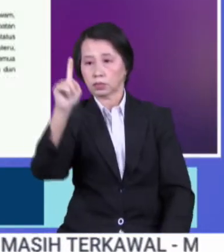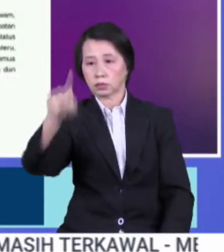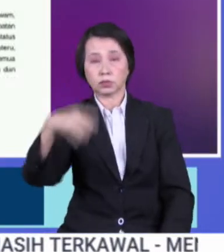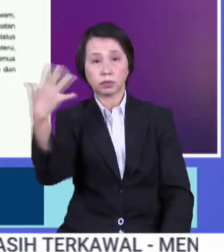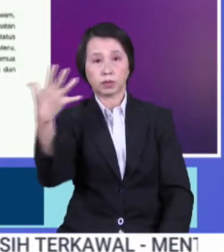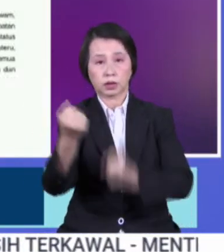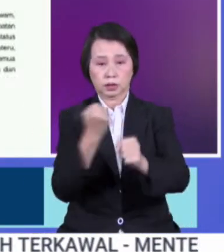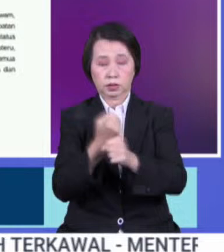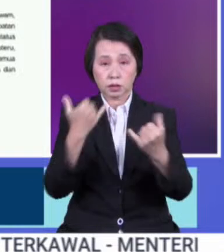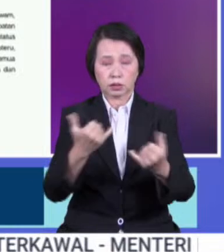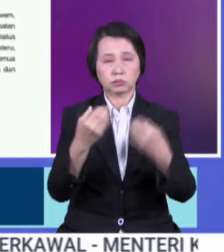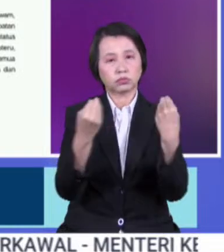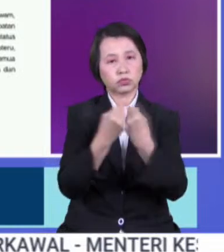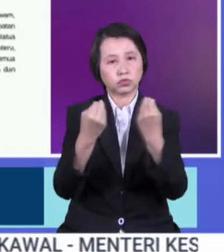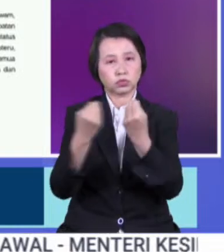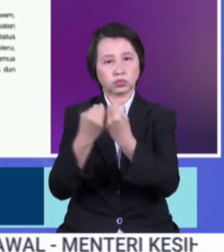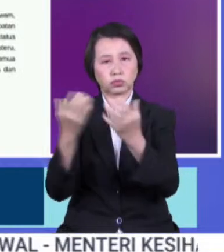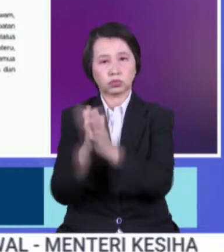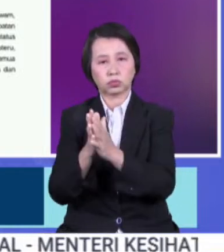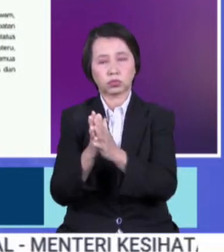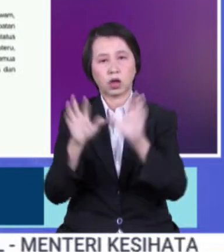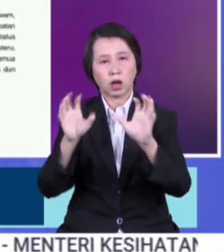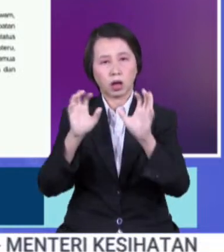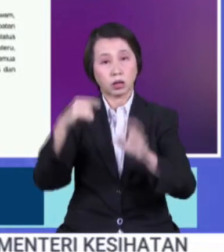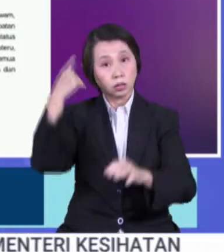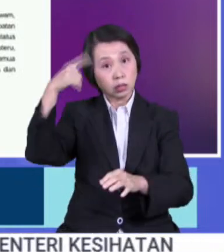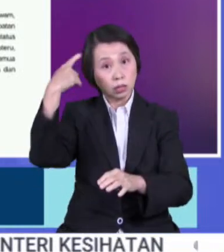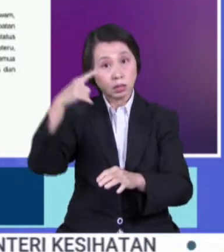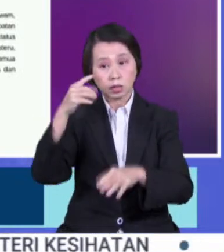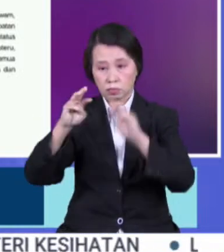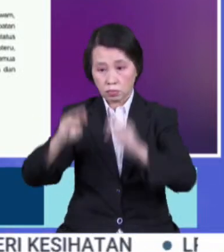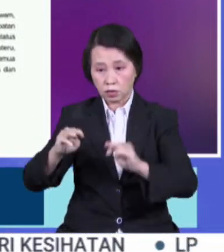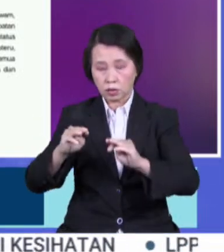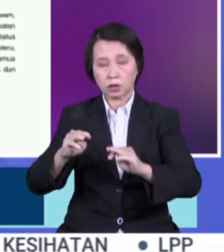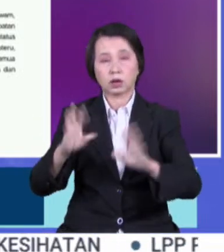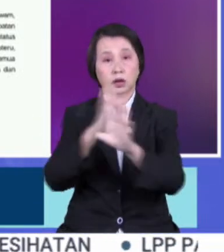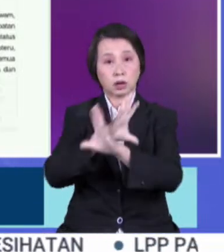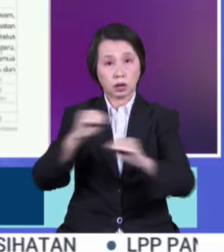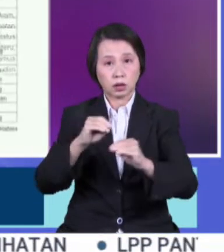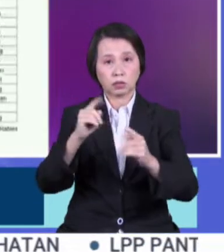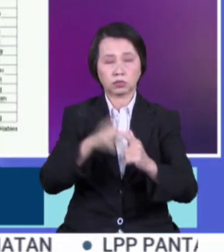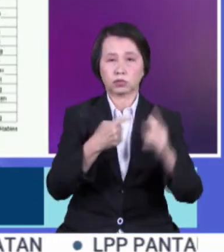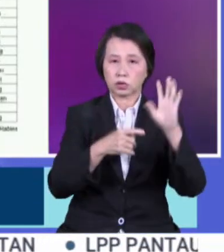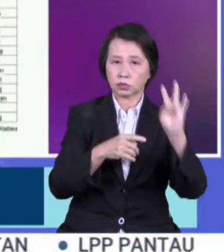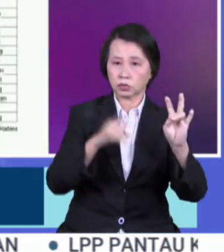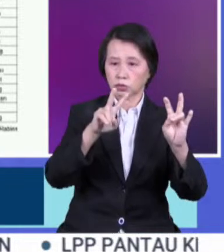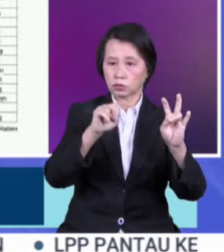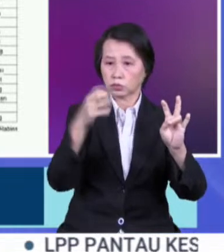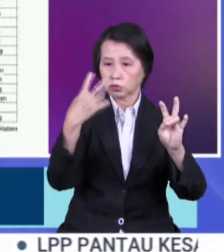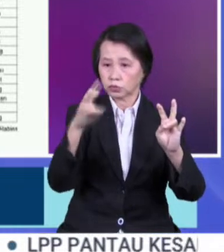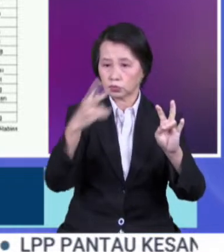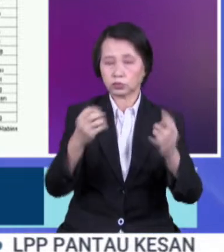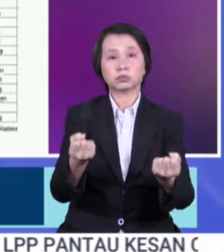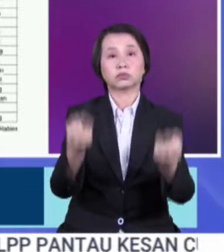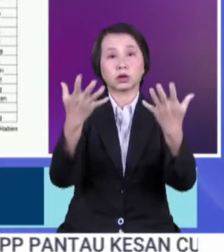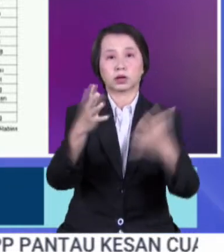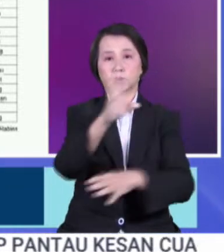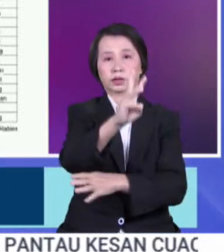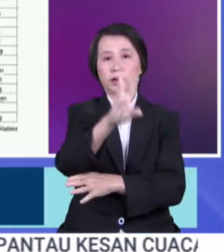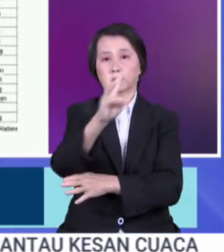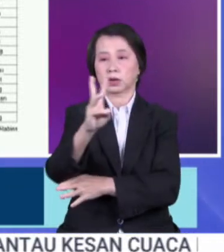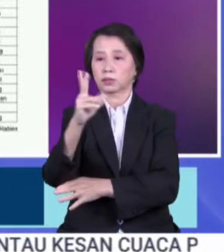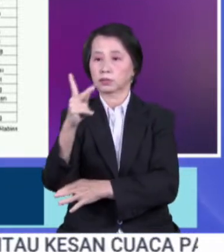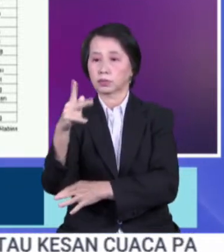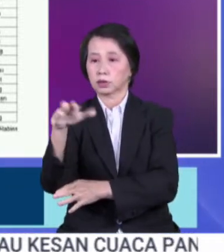ini. Jumlah itu menjadikan kes rabies dalam kalangan manusia di Sarawak sejak Julai 2017 adalah sebanyak 66